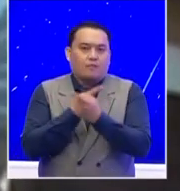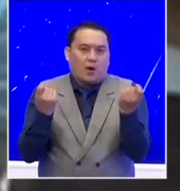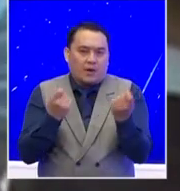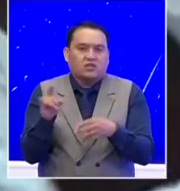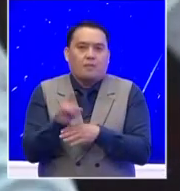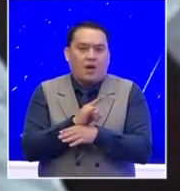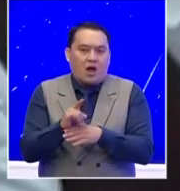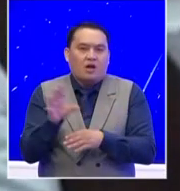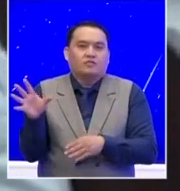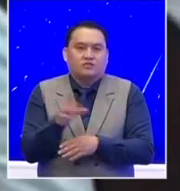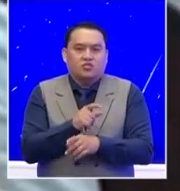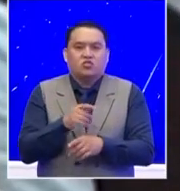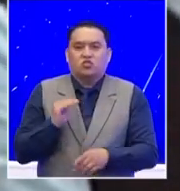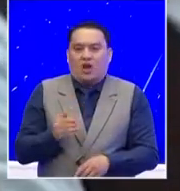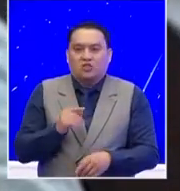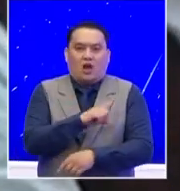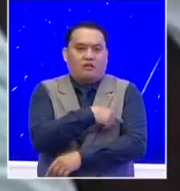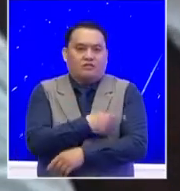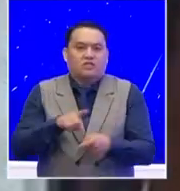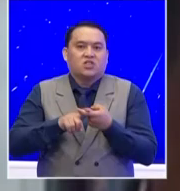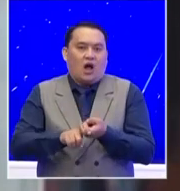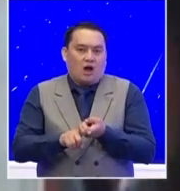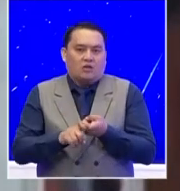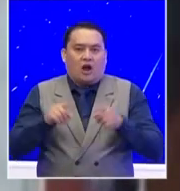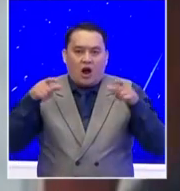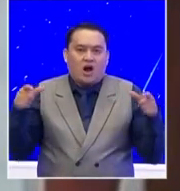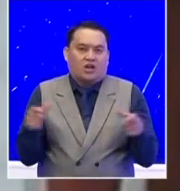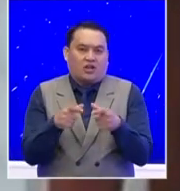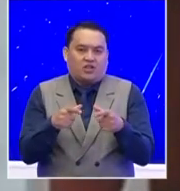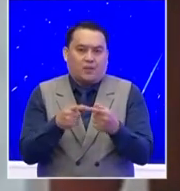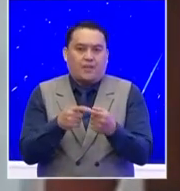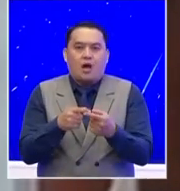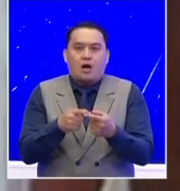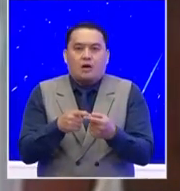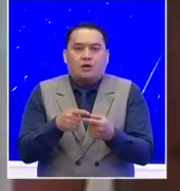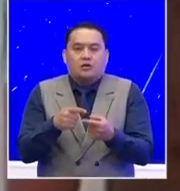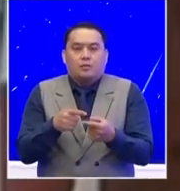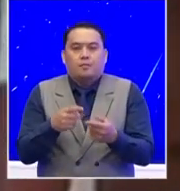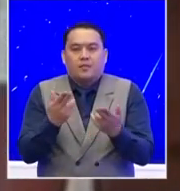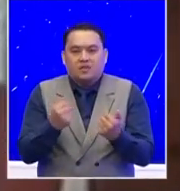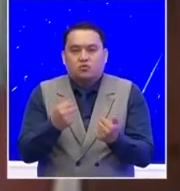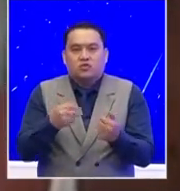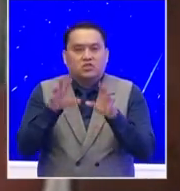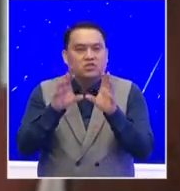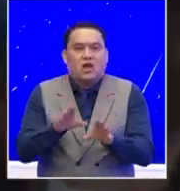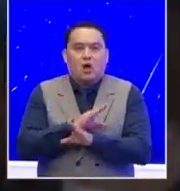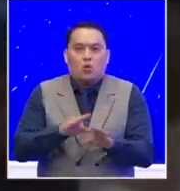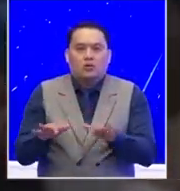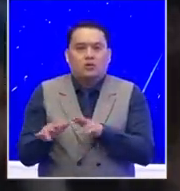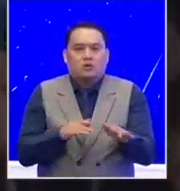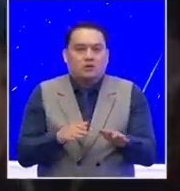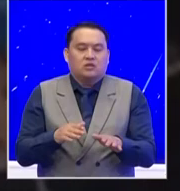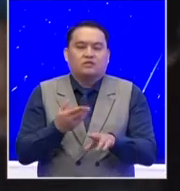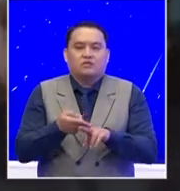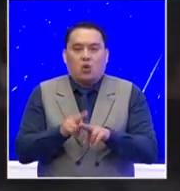информации. И весь персонал частной клиники заражен и находится на карантине. Подозреваемая признала свои незаконные действия и